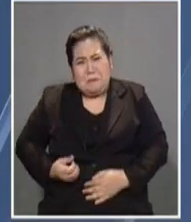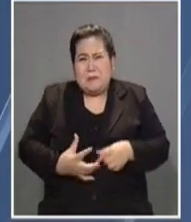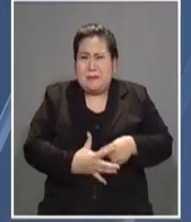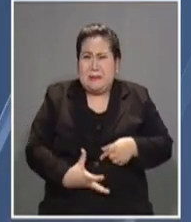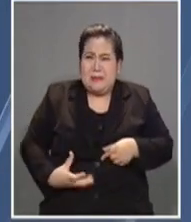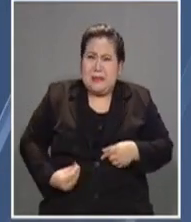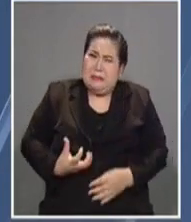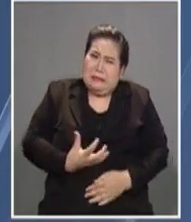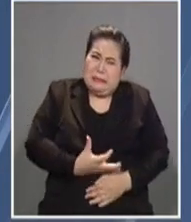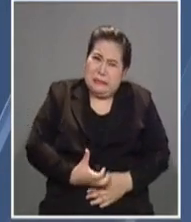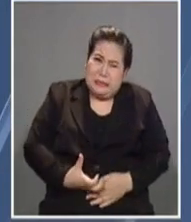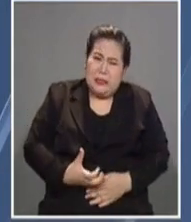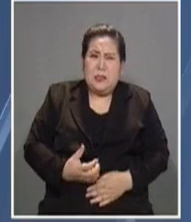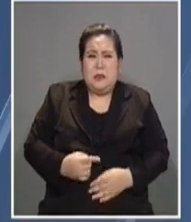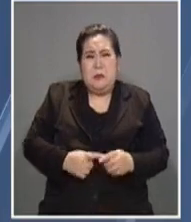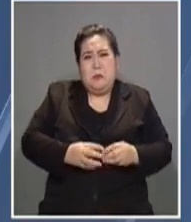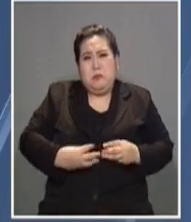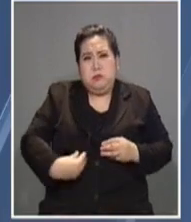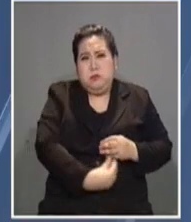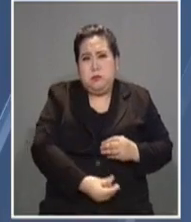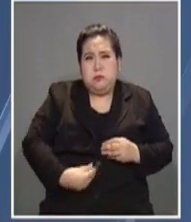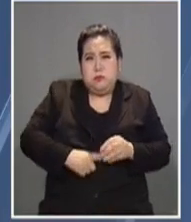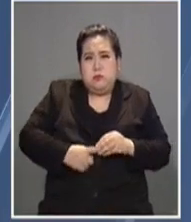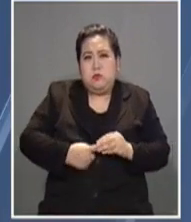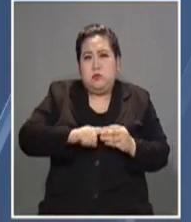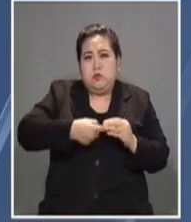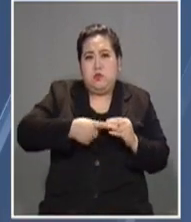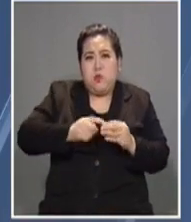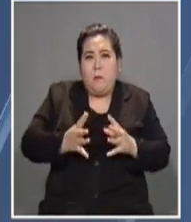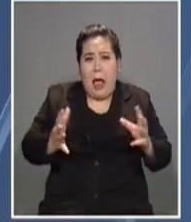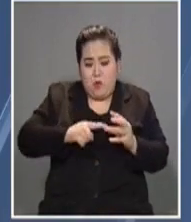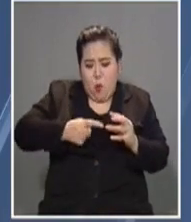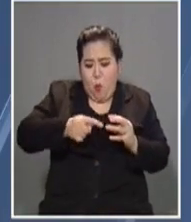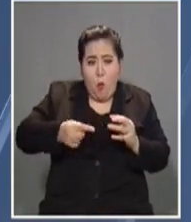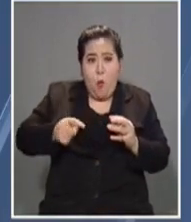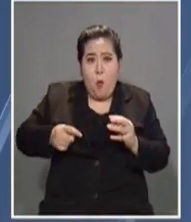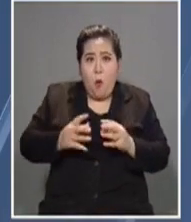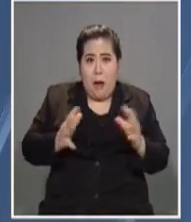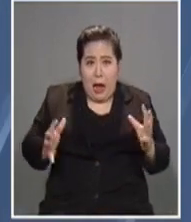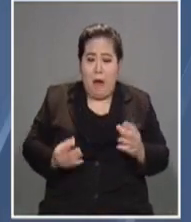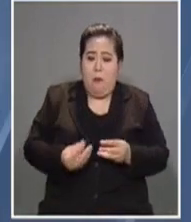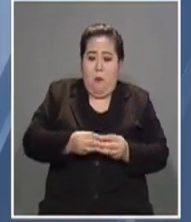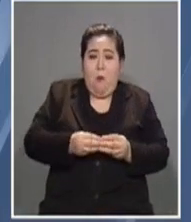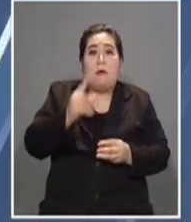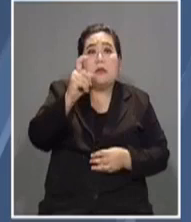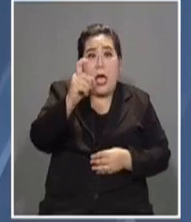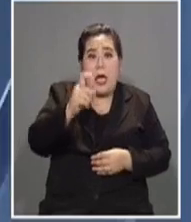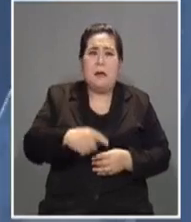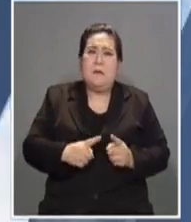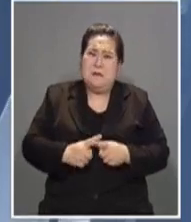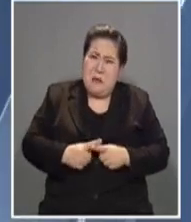ารเกิดอาการลำไส้อุดตันคลื่นไส้อาเจียนนะฮะแล้วก็อาจจะมีอาการคล้ายๆกับ